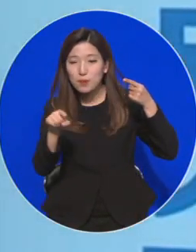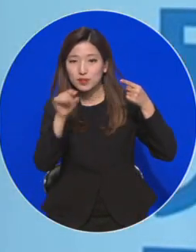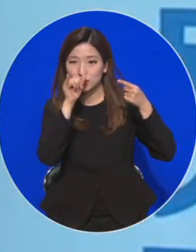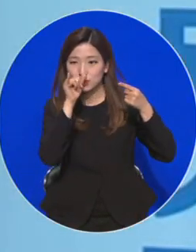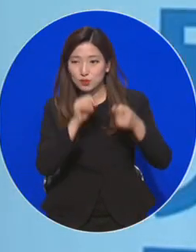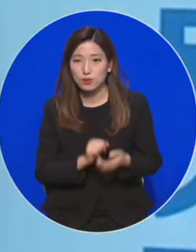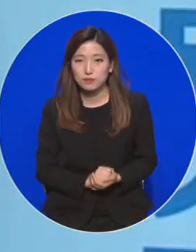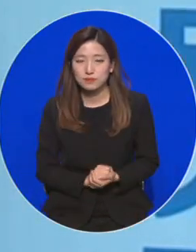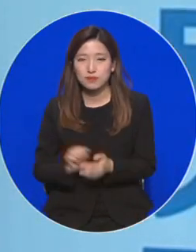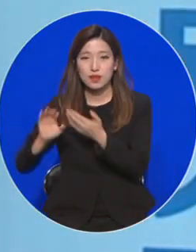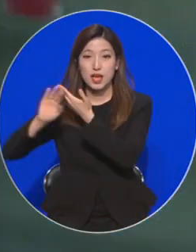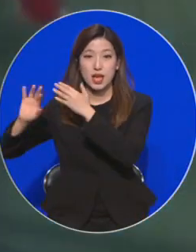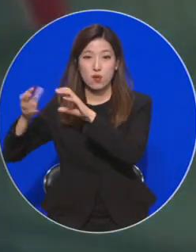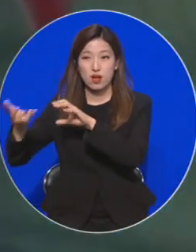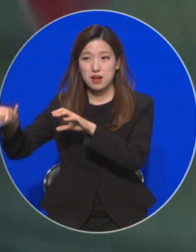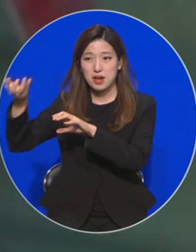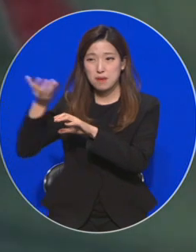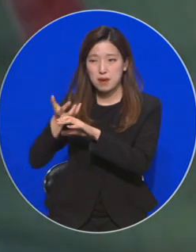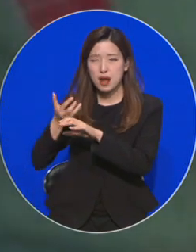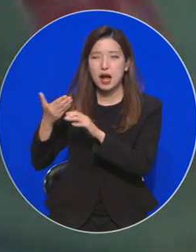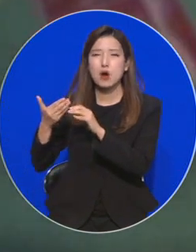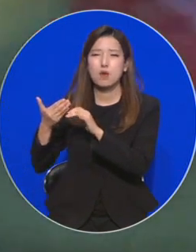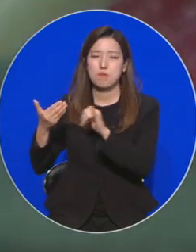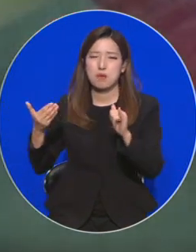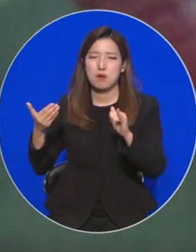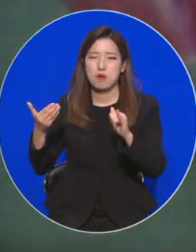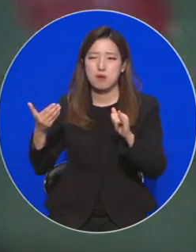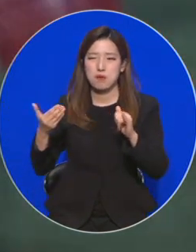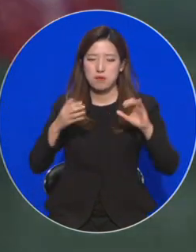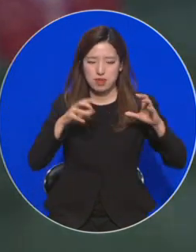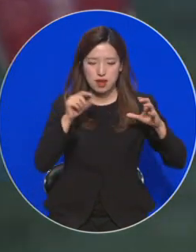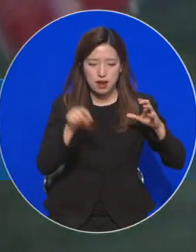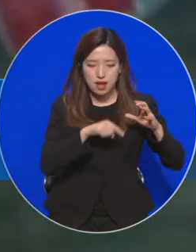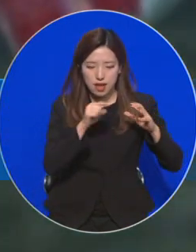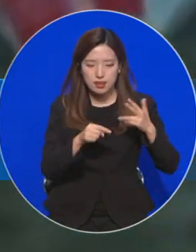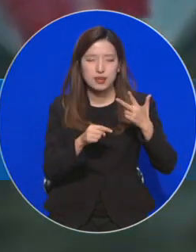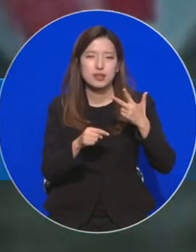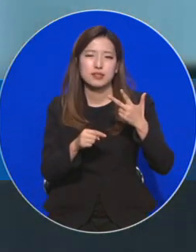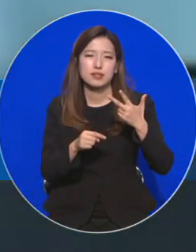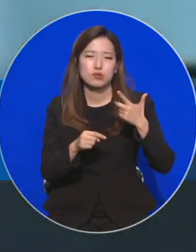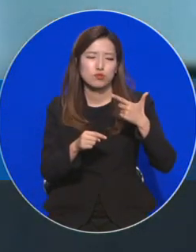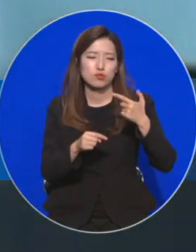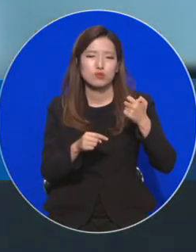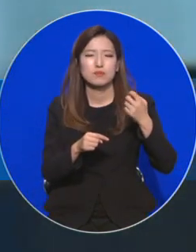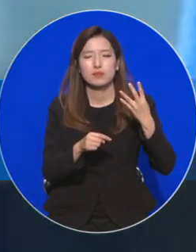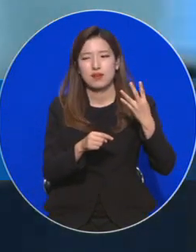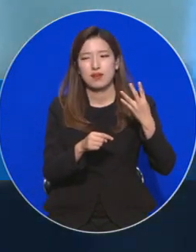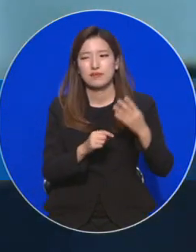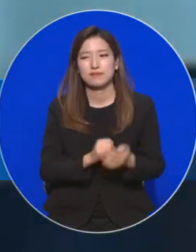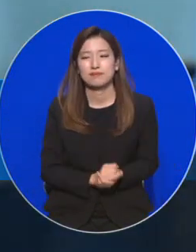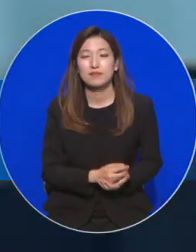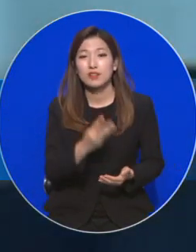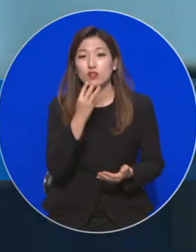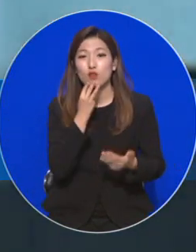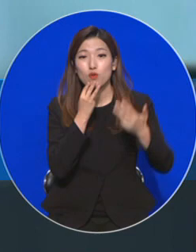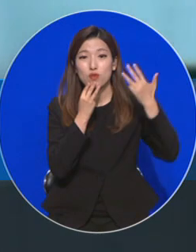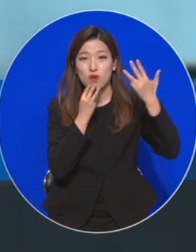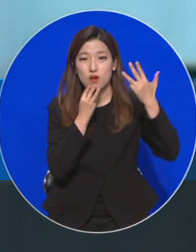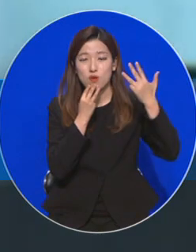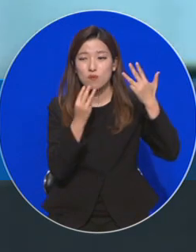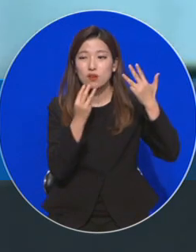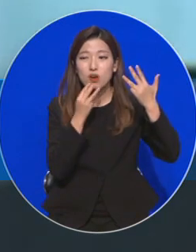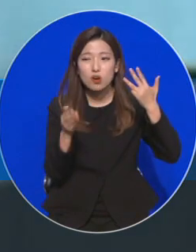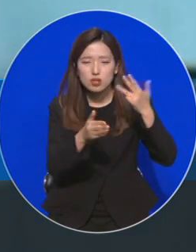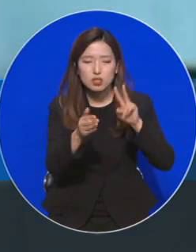국에 윈 9명 지역 발생 64명 입니다 서울 19명 경기 25명 등 속과 뉘